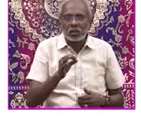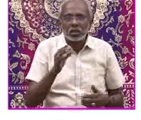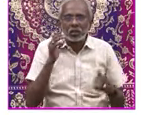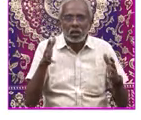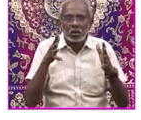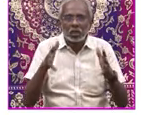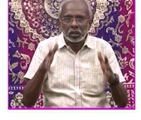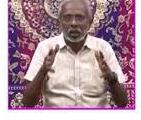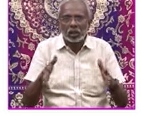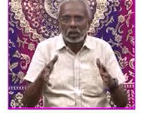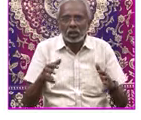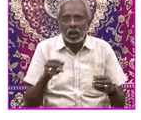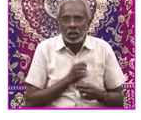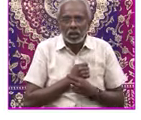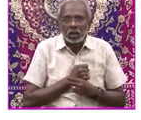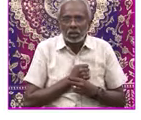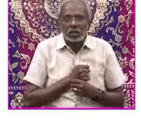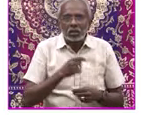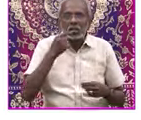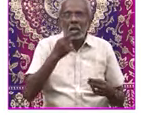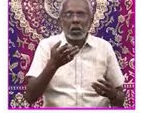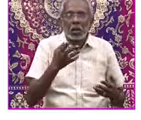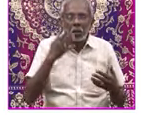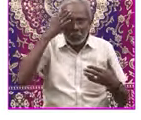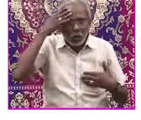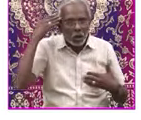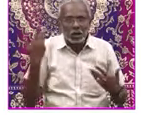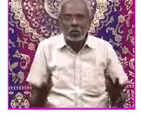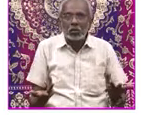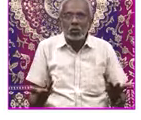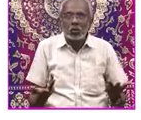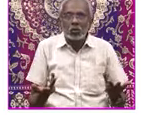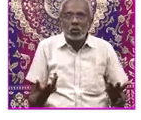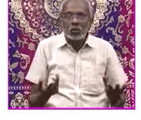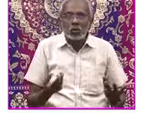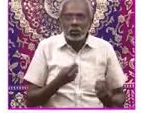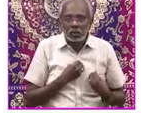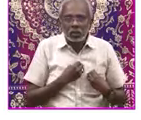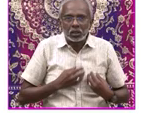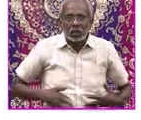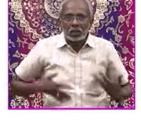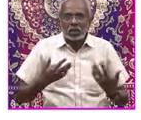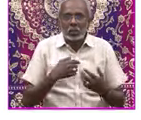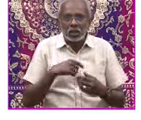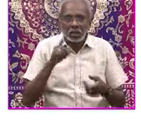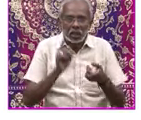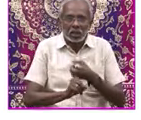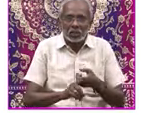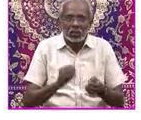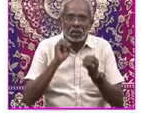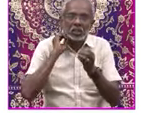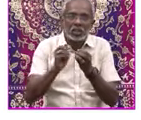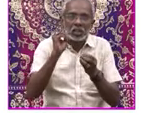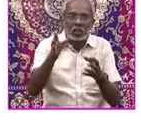தாக்குதலை கண்ட கலிங்கர் இஃது என்ன மாய விந்தையா என வியந்தனர். தம்மை எரிக்க வந்த